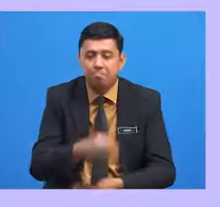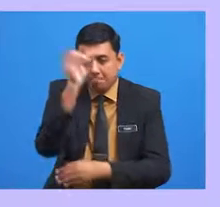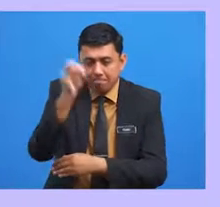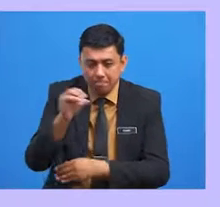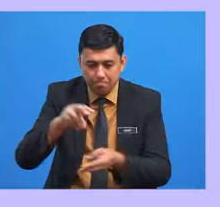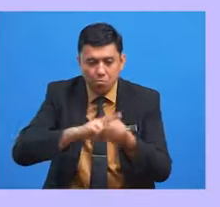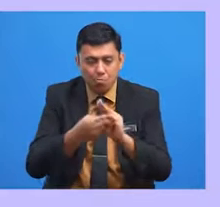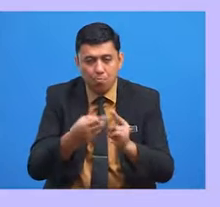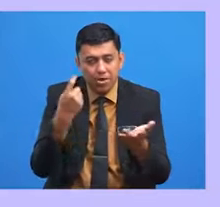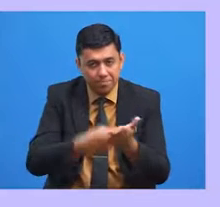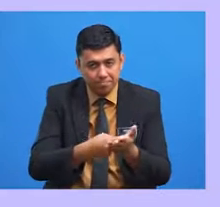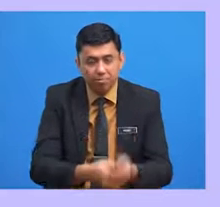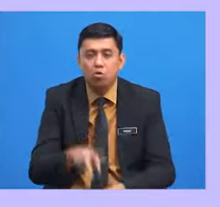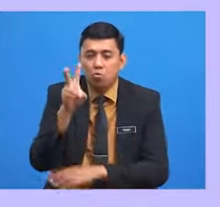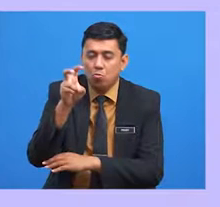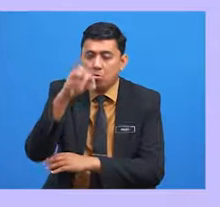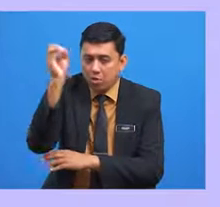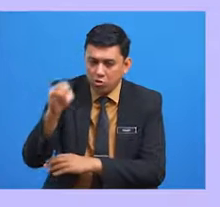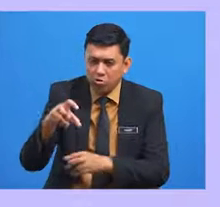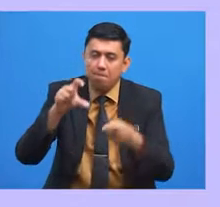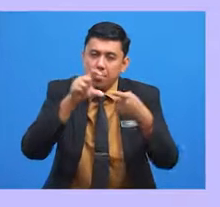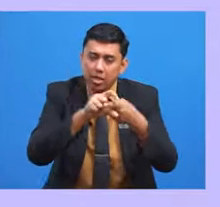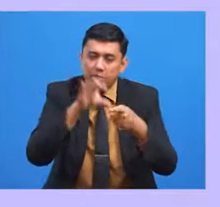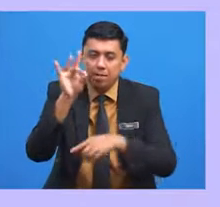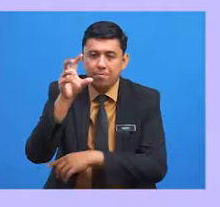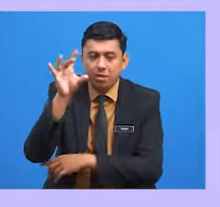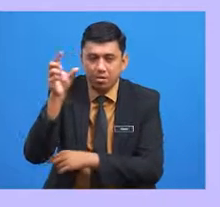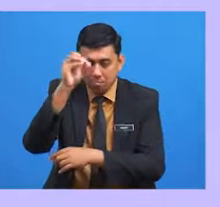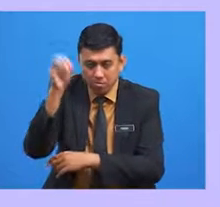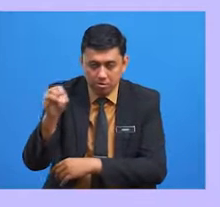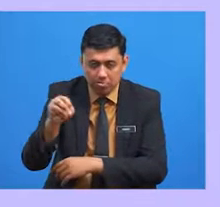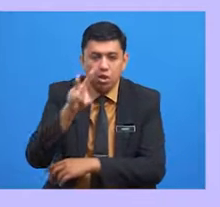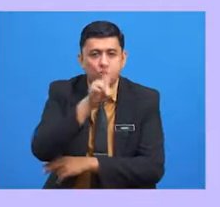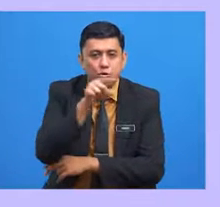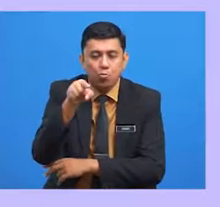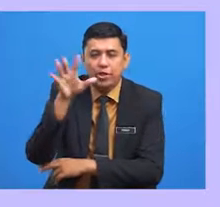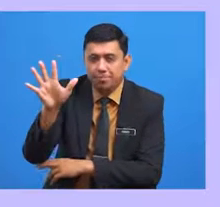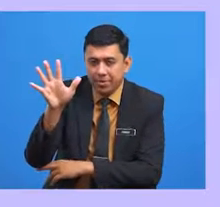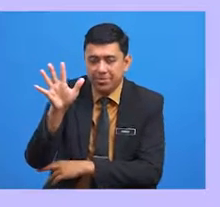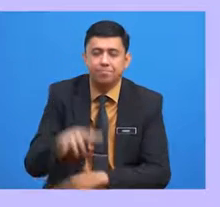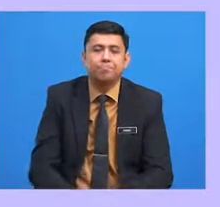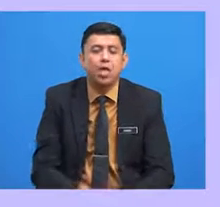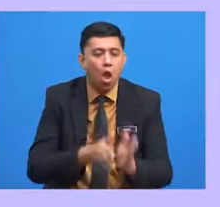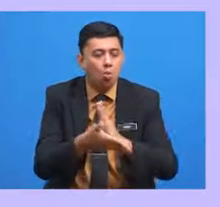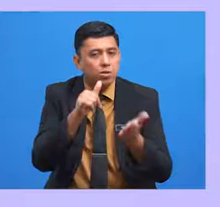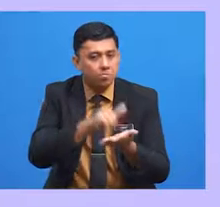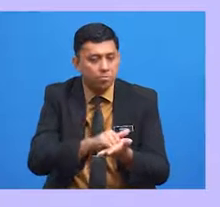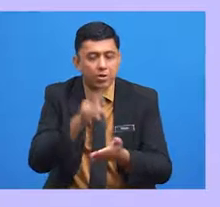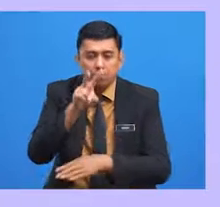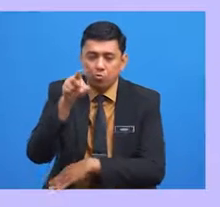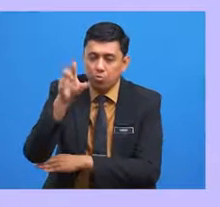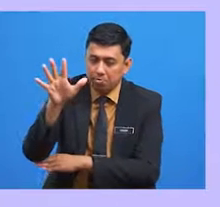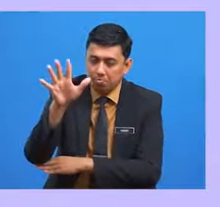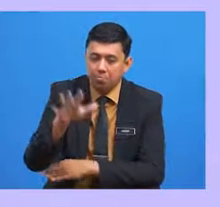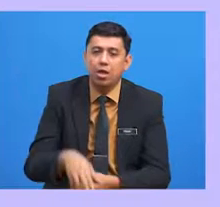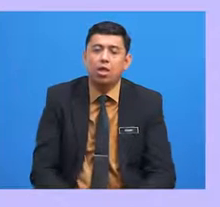20% bahagi 8%. Murid-murid akan mendapat jawapan 2.5. Oleh itu,